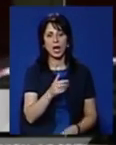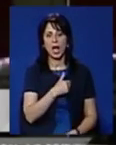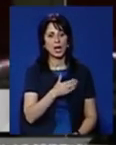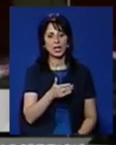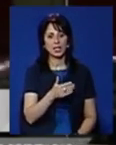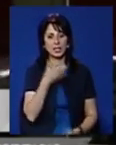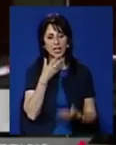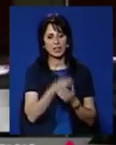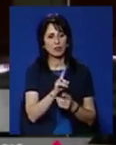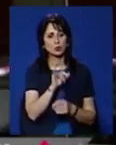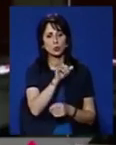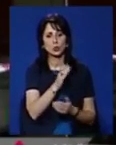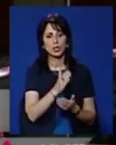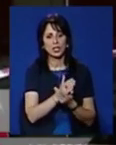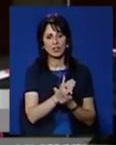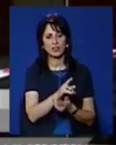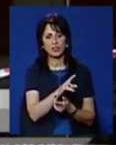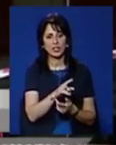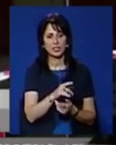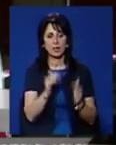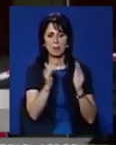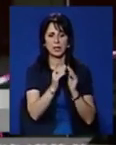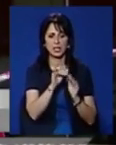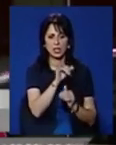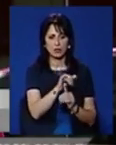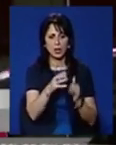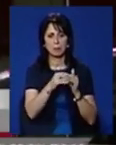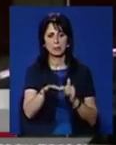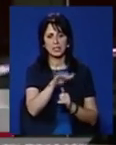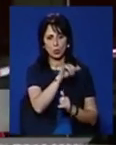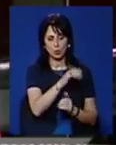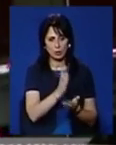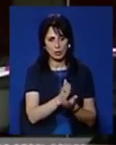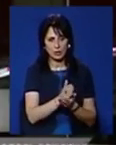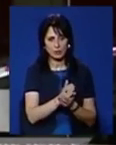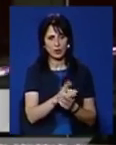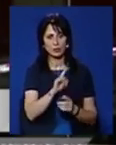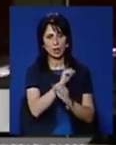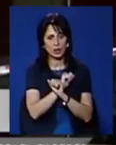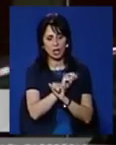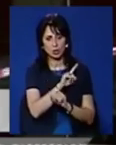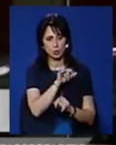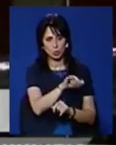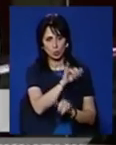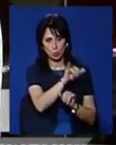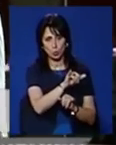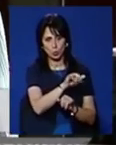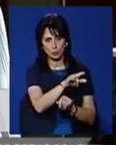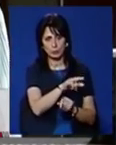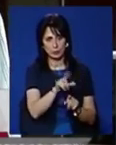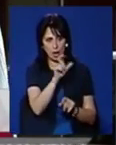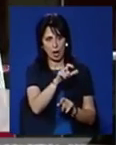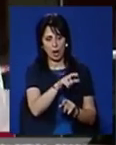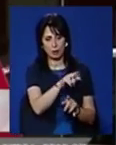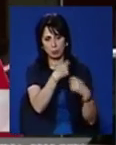ყველაფერი თავიანთი რაც აქვს, შეხარჩიება, ბინები, მიწები, იქ აგარაკები, ასე შემდეგ, მოახმარო